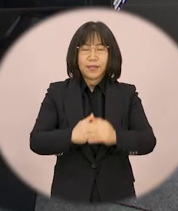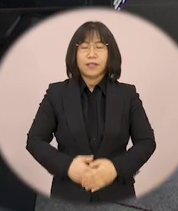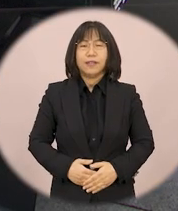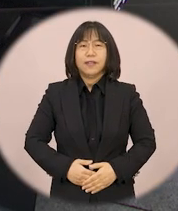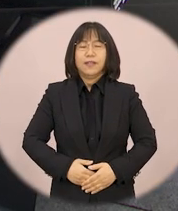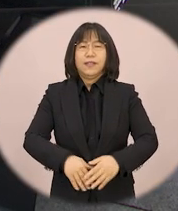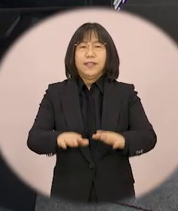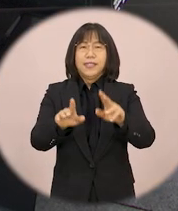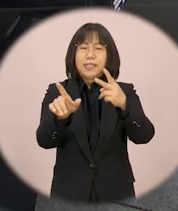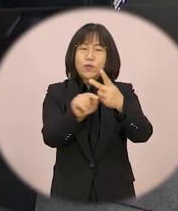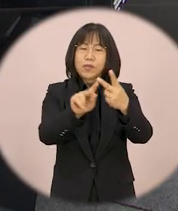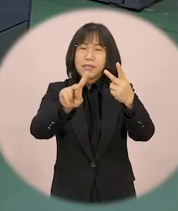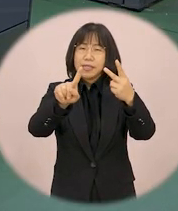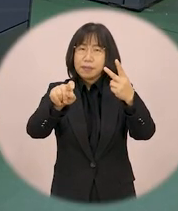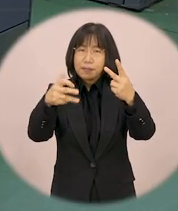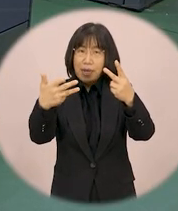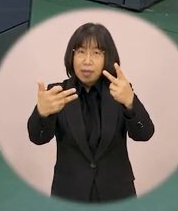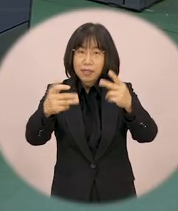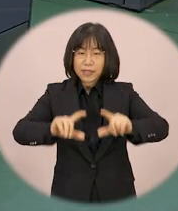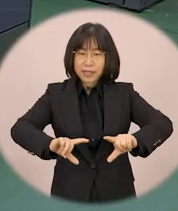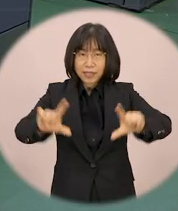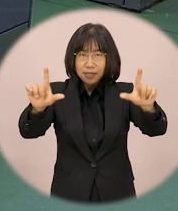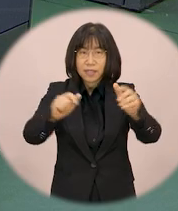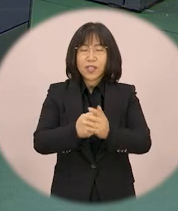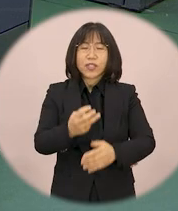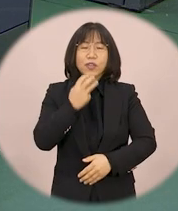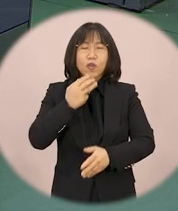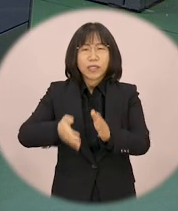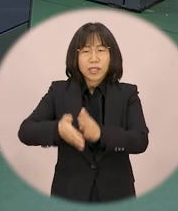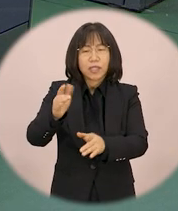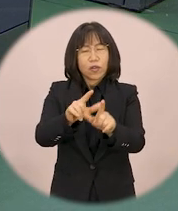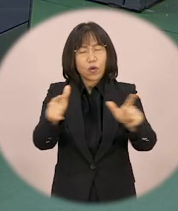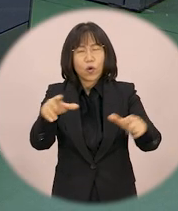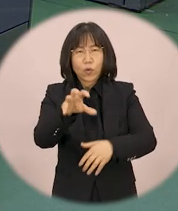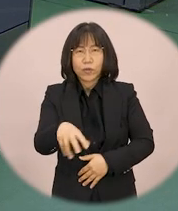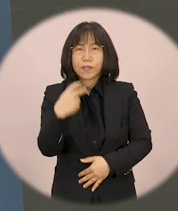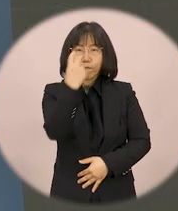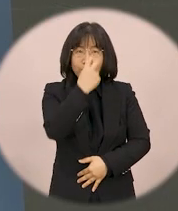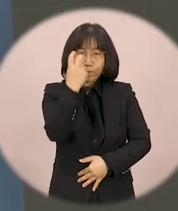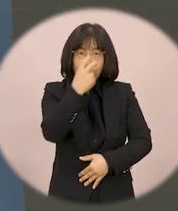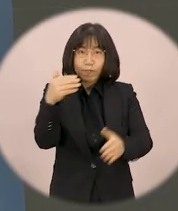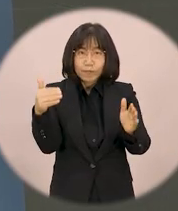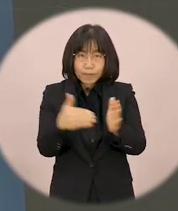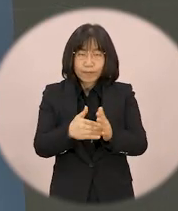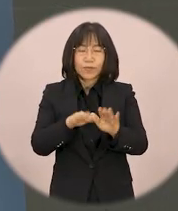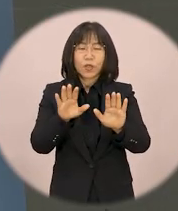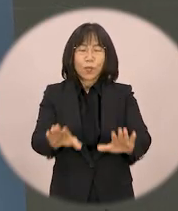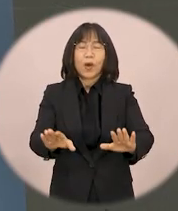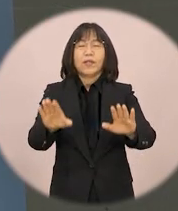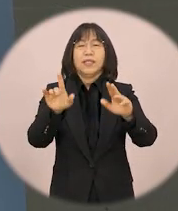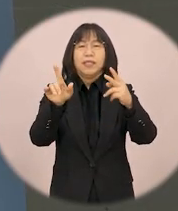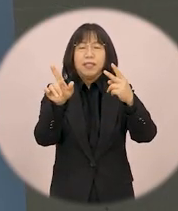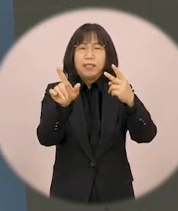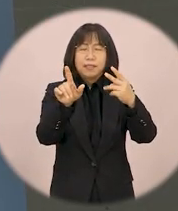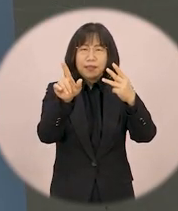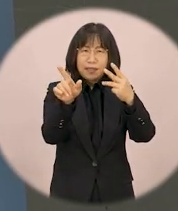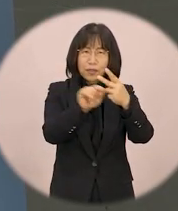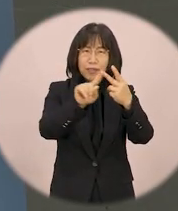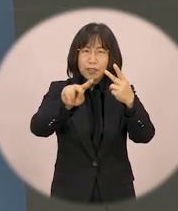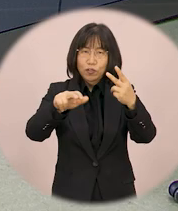행정안전부와 서울시 등 유관기관의 점검 있었고 오는 29일 모의 훈련 미 최종 점검을 끝으로